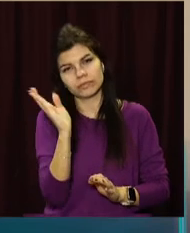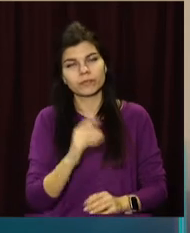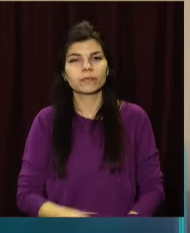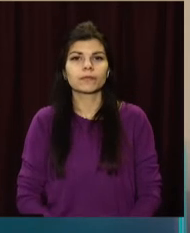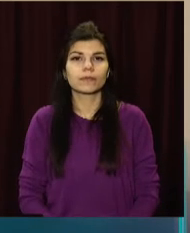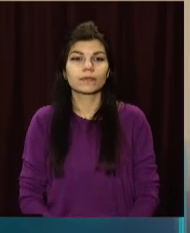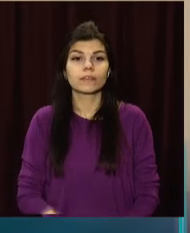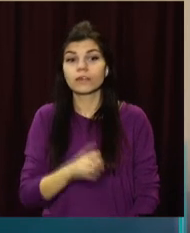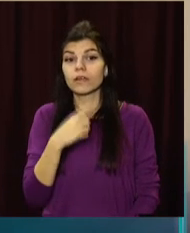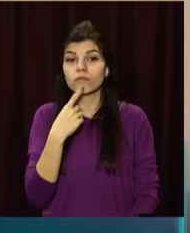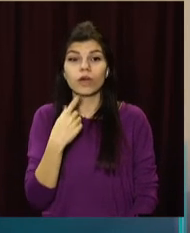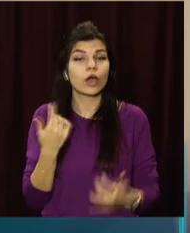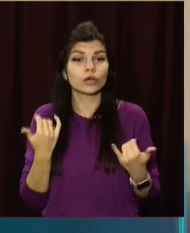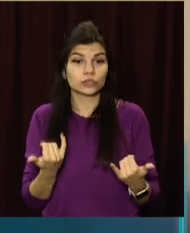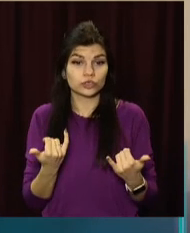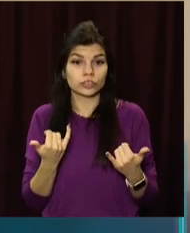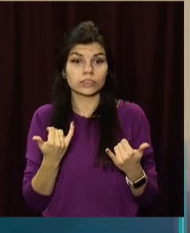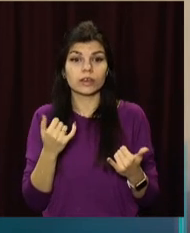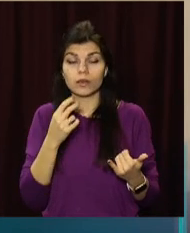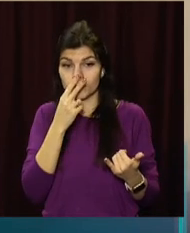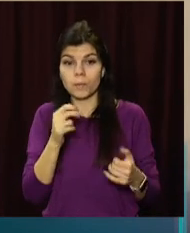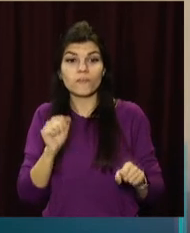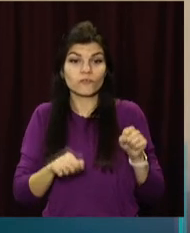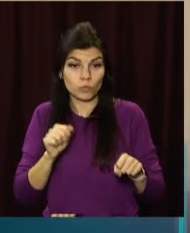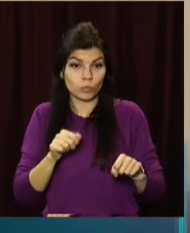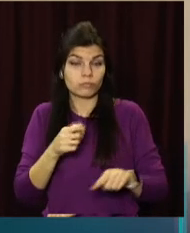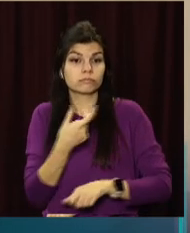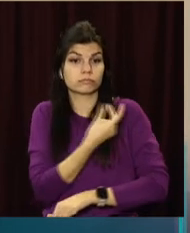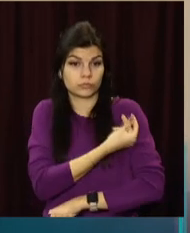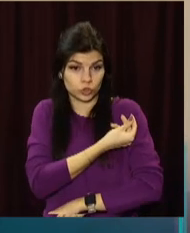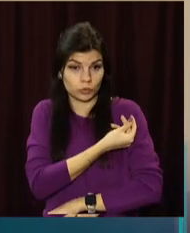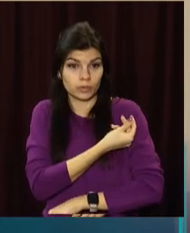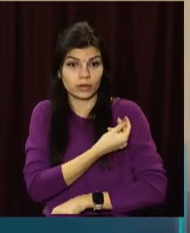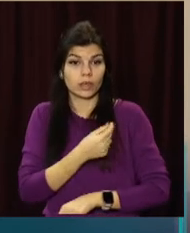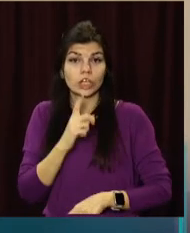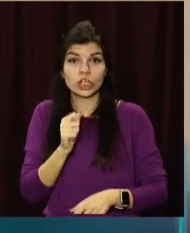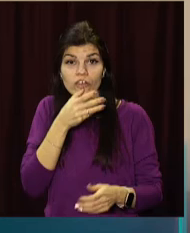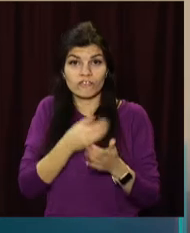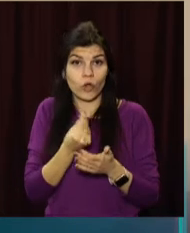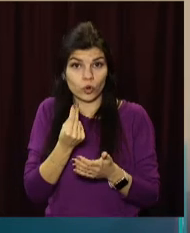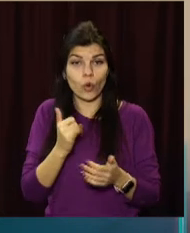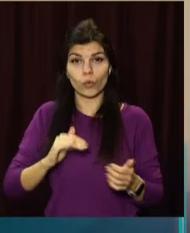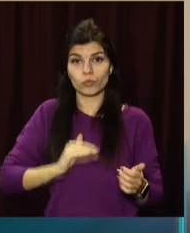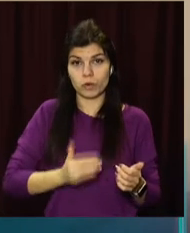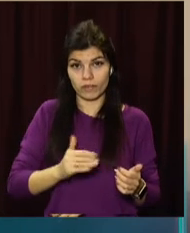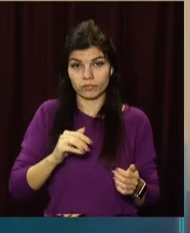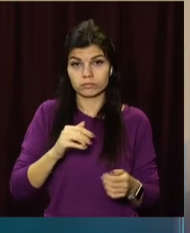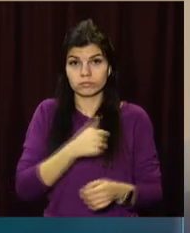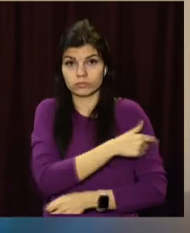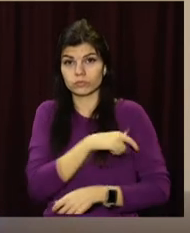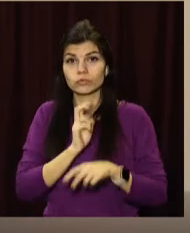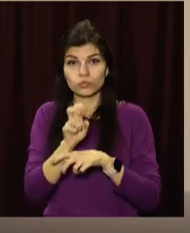не потрібно навіть розглядати можливість проведення щеплення за власні кошти в приватних структурах, оскільки